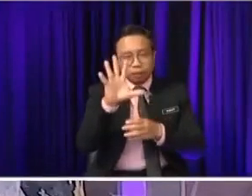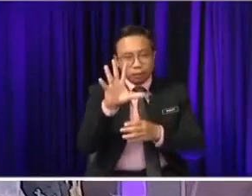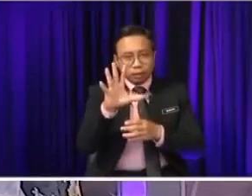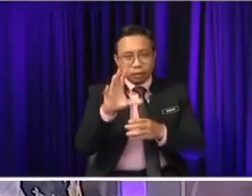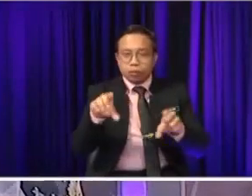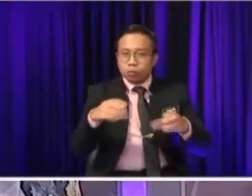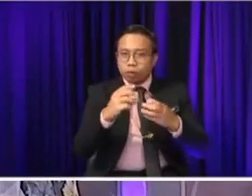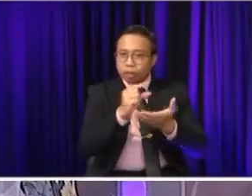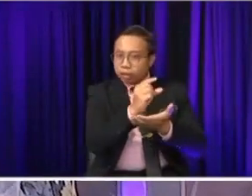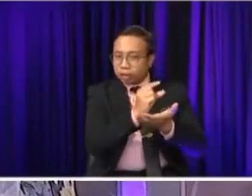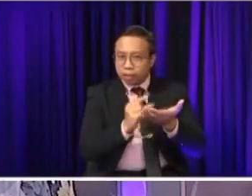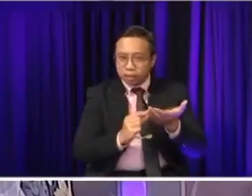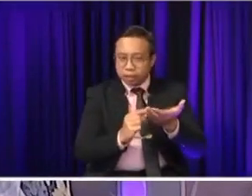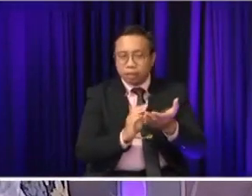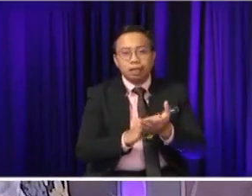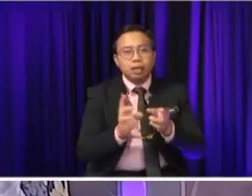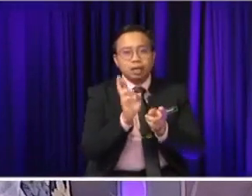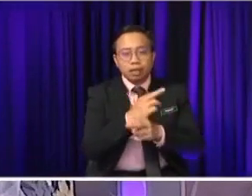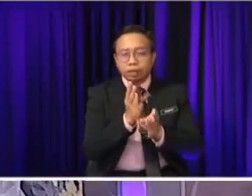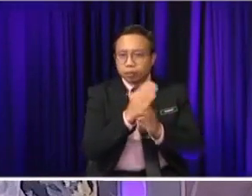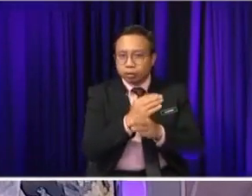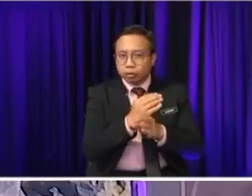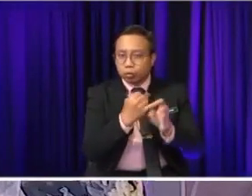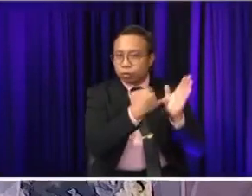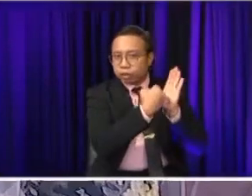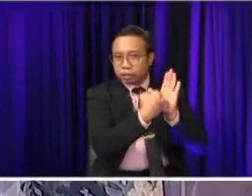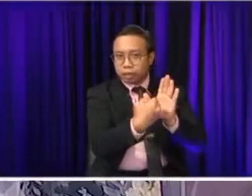karya bentuk periklanan